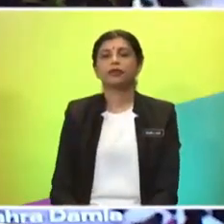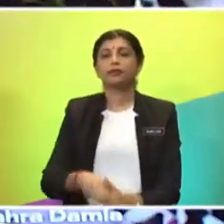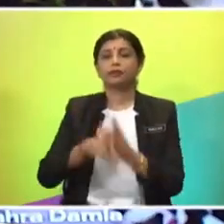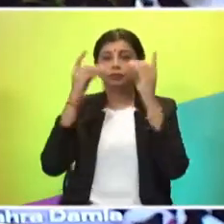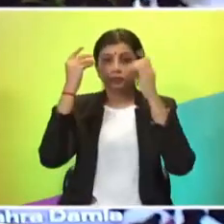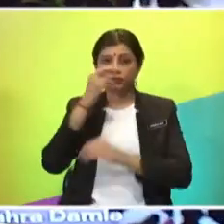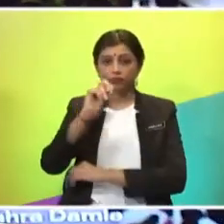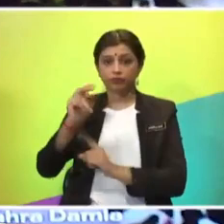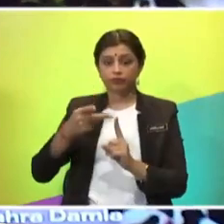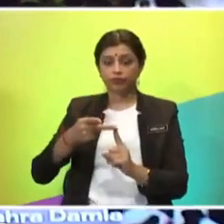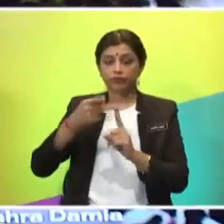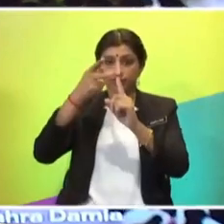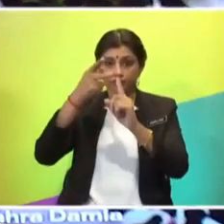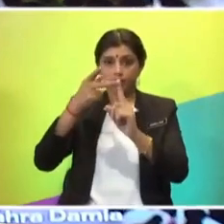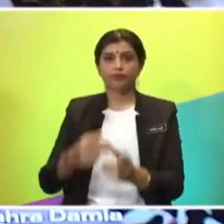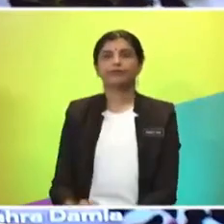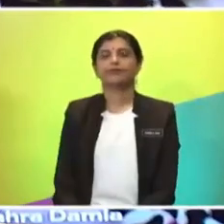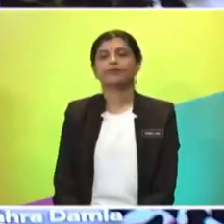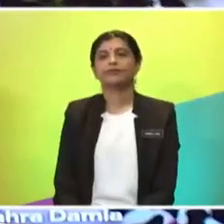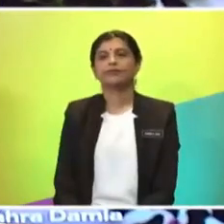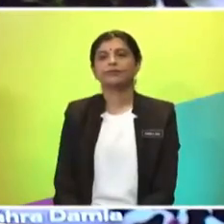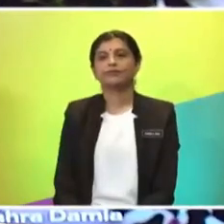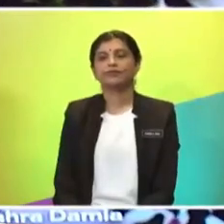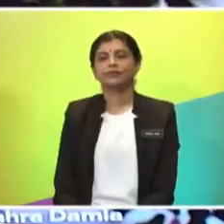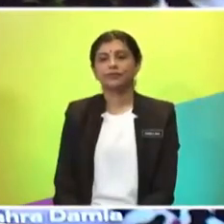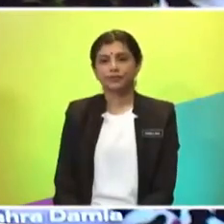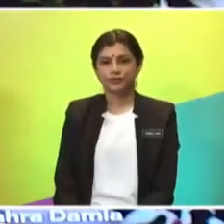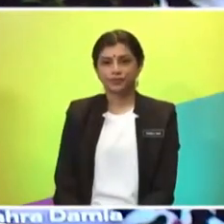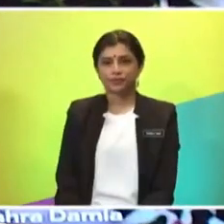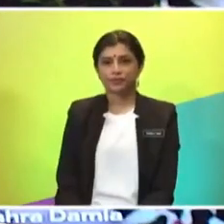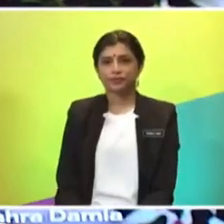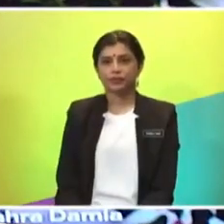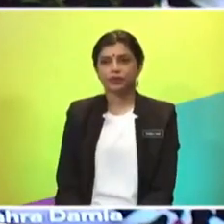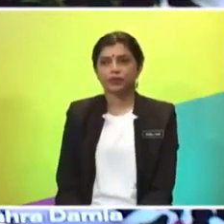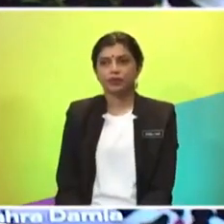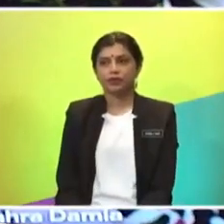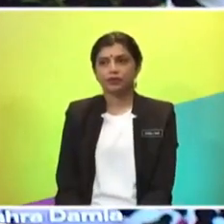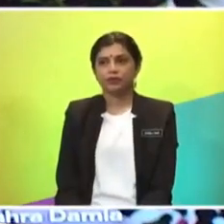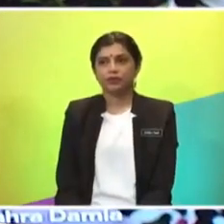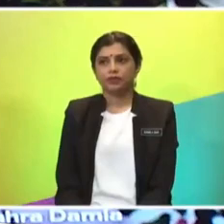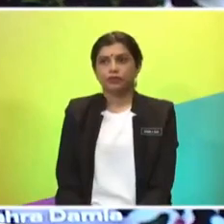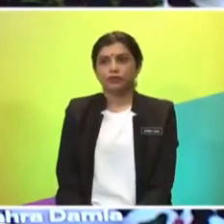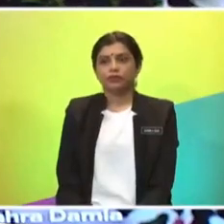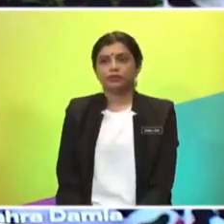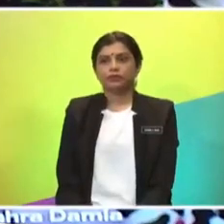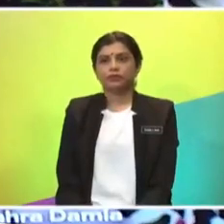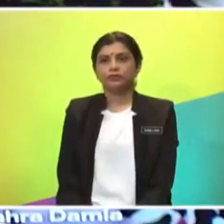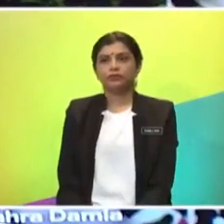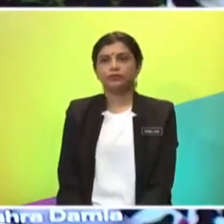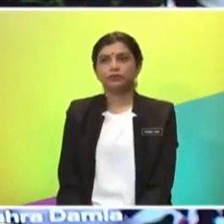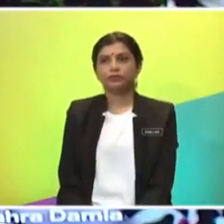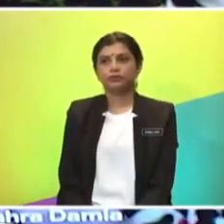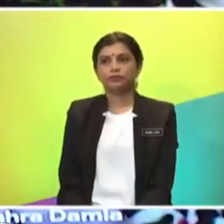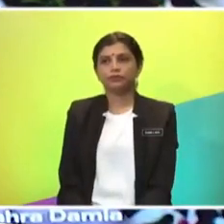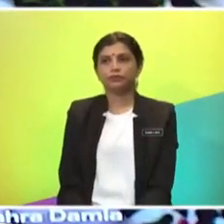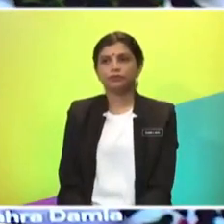gabungkan tapi dia punya silibusnya sama, cikgu. Baik cikgu, untuk penerokaan kita pagi ini cikgu,